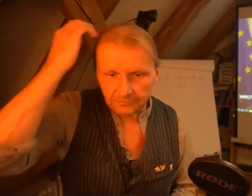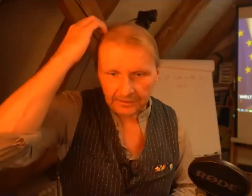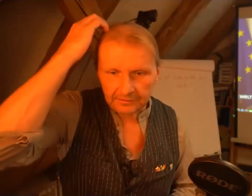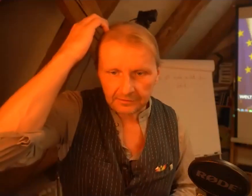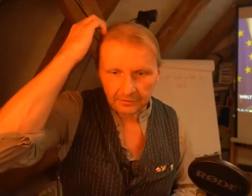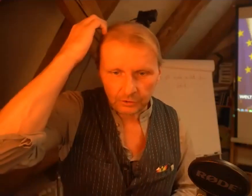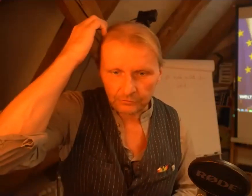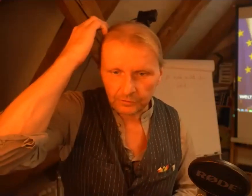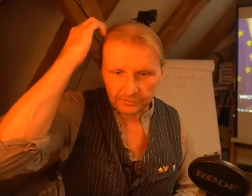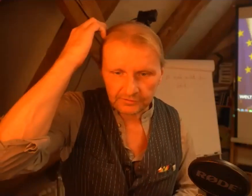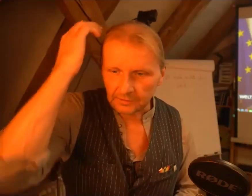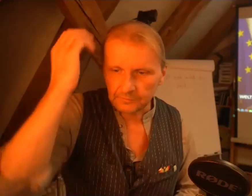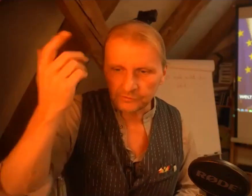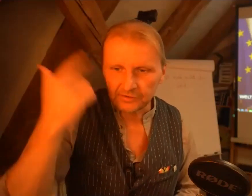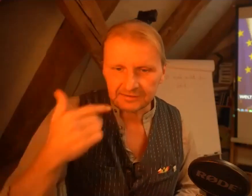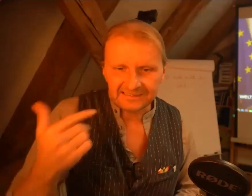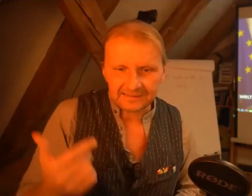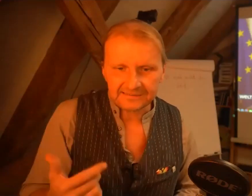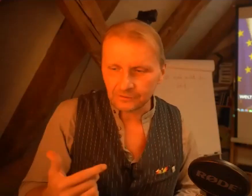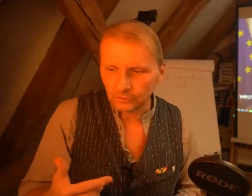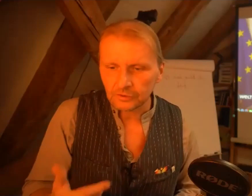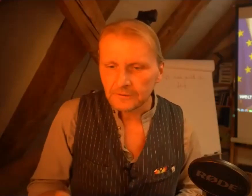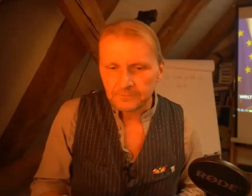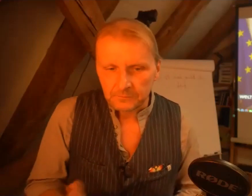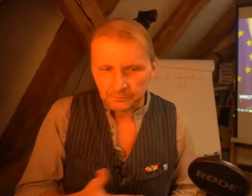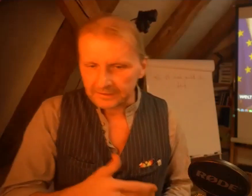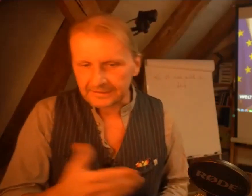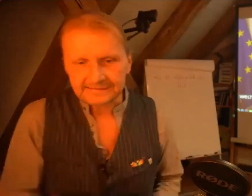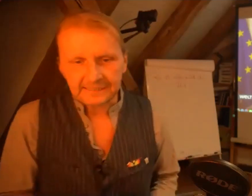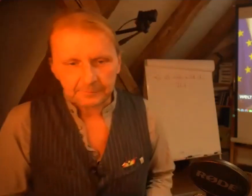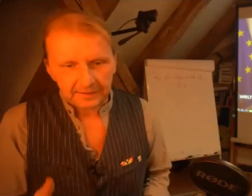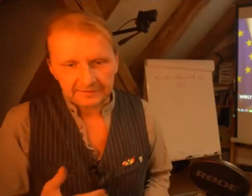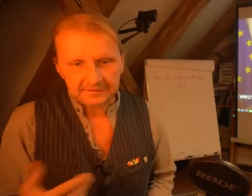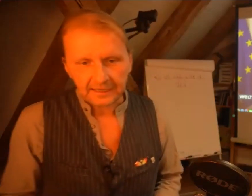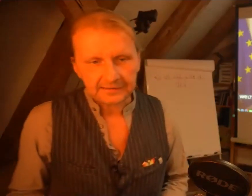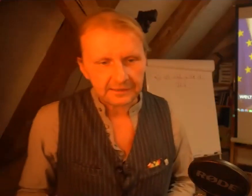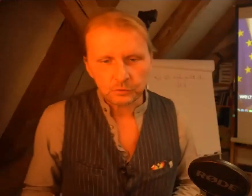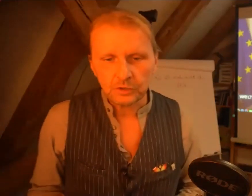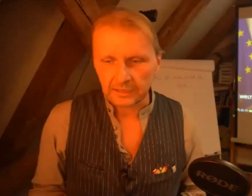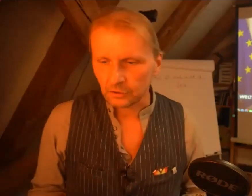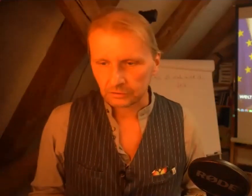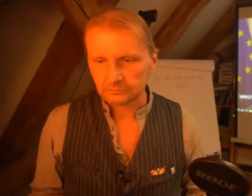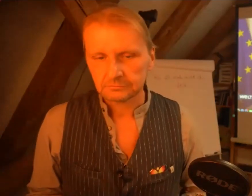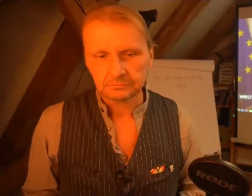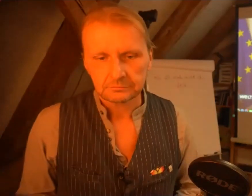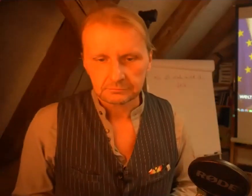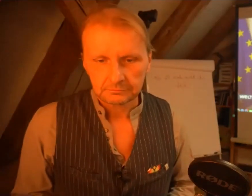Und irgendwann können wir uns dann mit unserer Digitalisierung bei einer Klassenarbeit direkt an Google